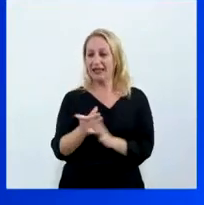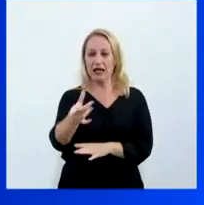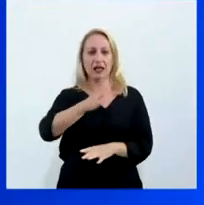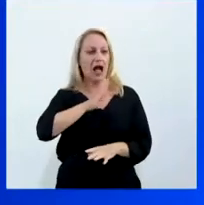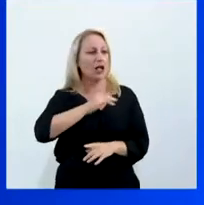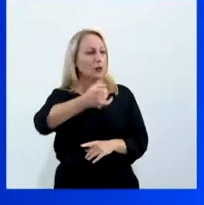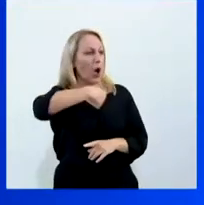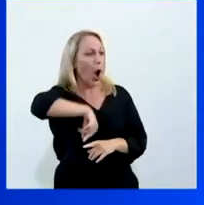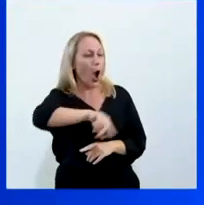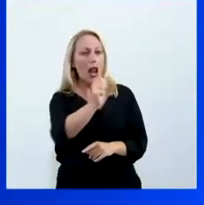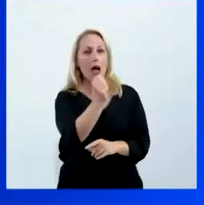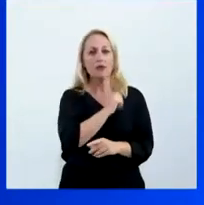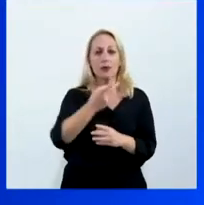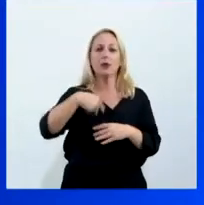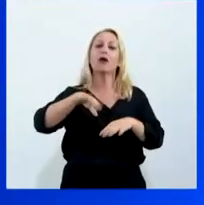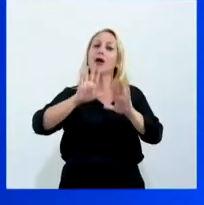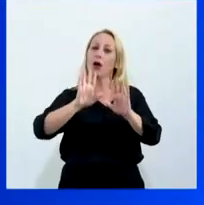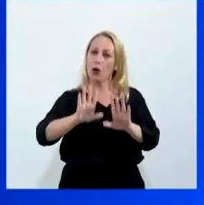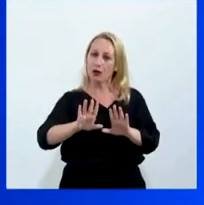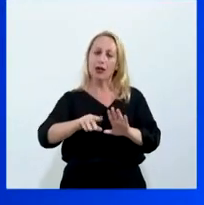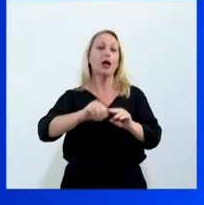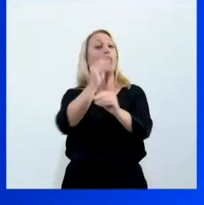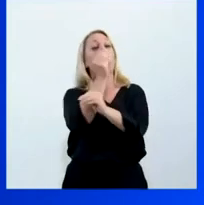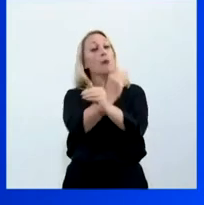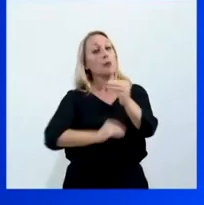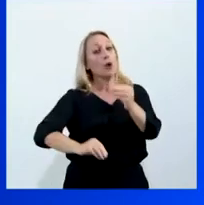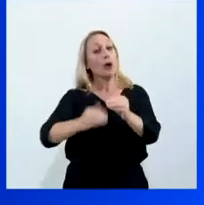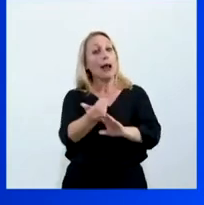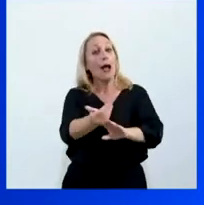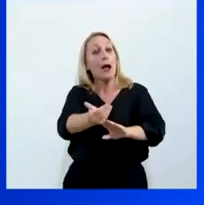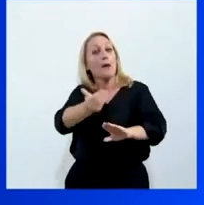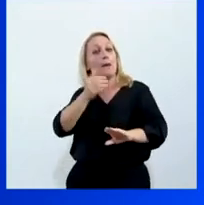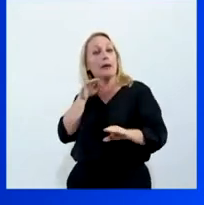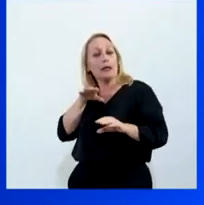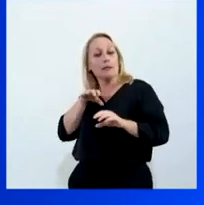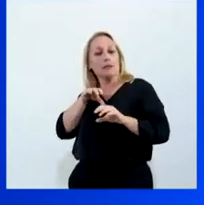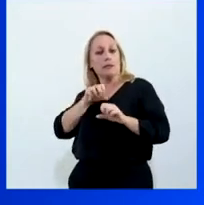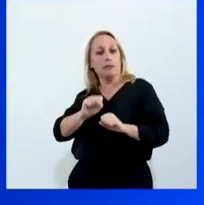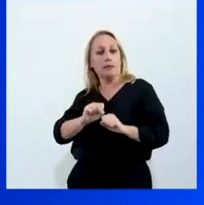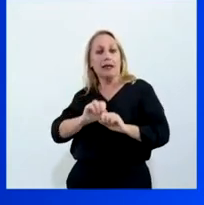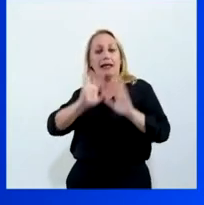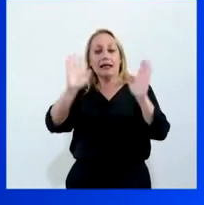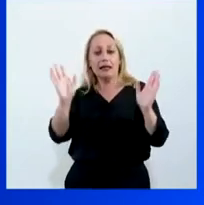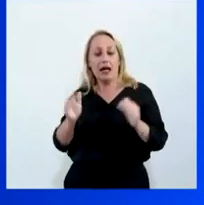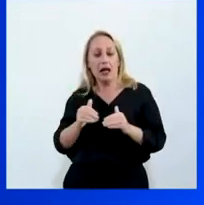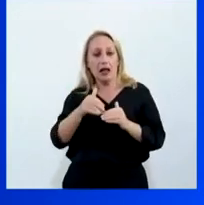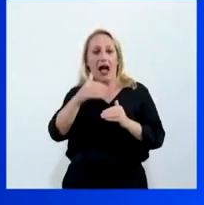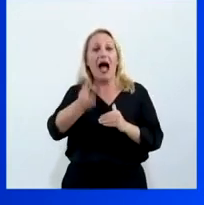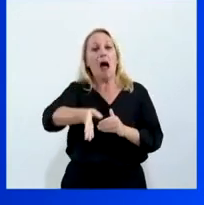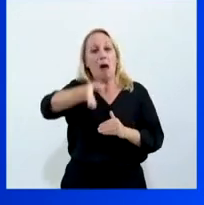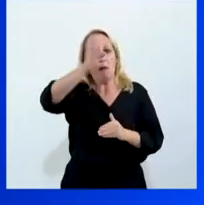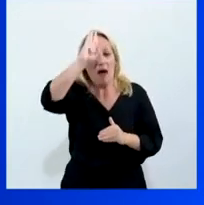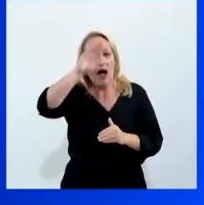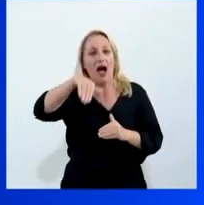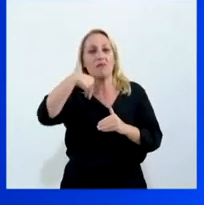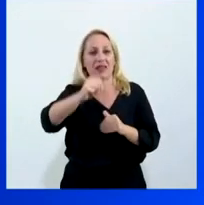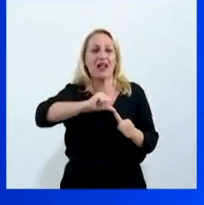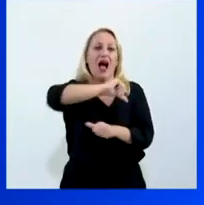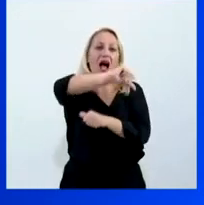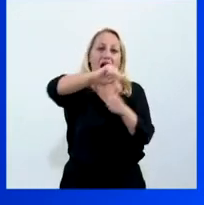σίγουρα είναι πολύ καλύτερα να προλαμβάνουμε από το να ερχόμαστε εκ των υστέρων να κάνουμε αλλαγές στον ποινικό κώδικα.